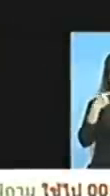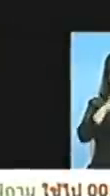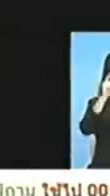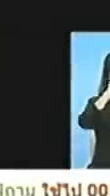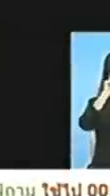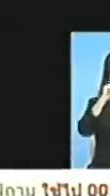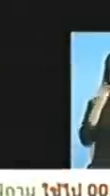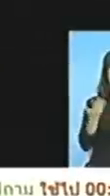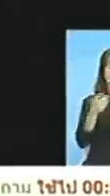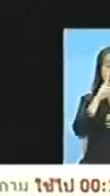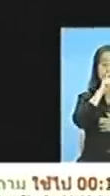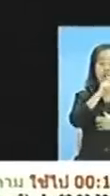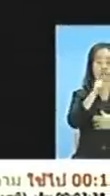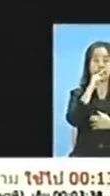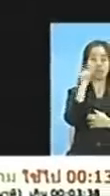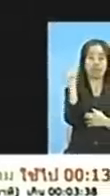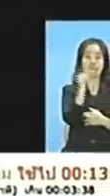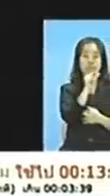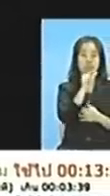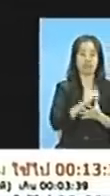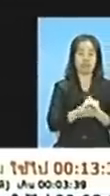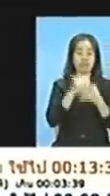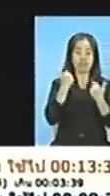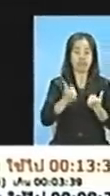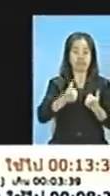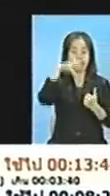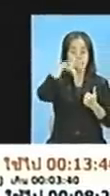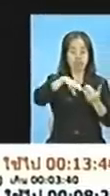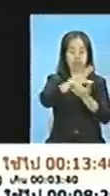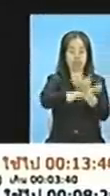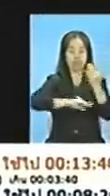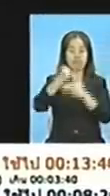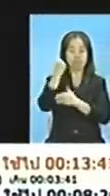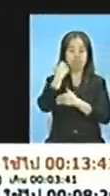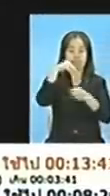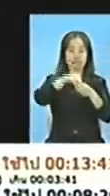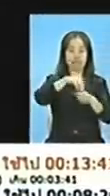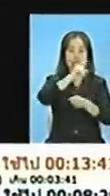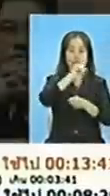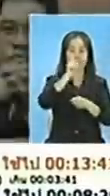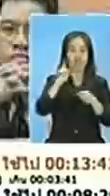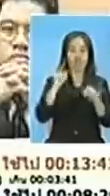ปรตแล้วถามสั้นๆความมั่นคงของประเทศอยู่ที่ไหน